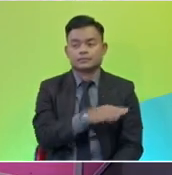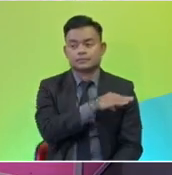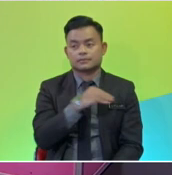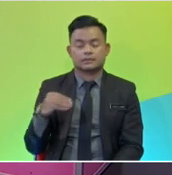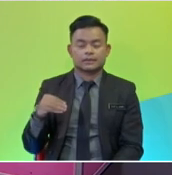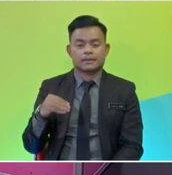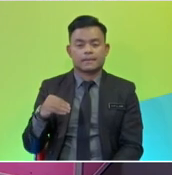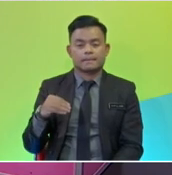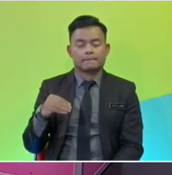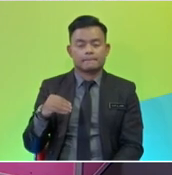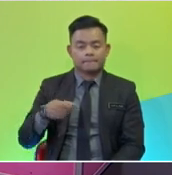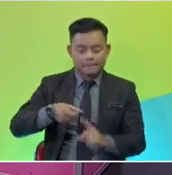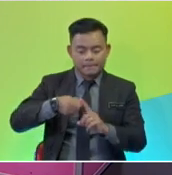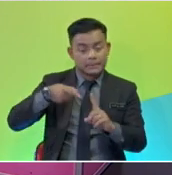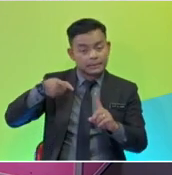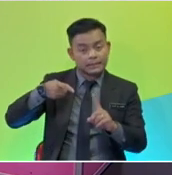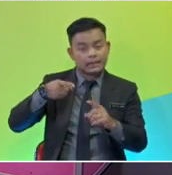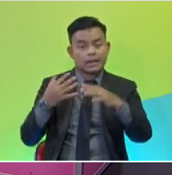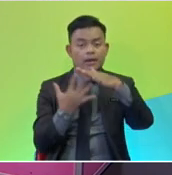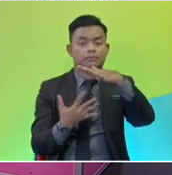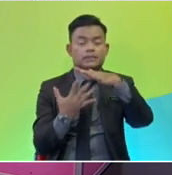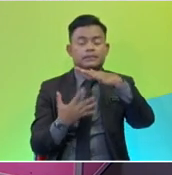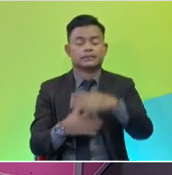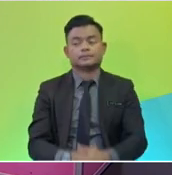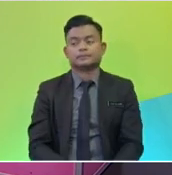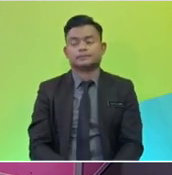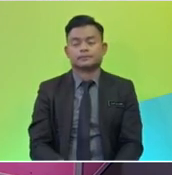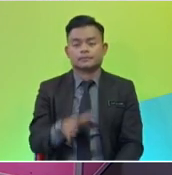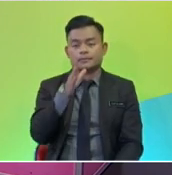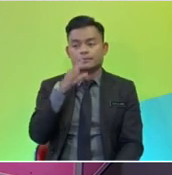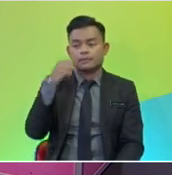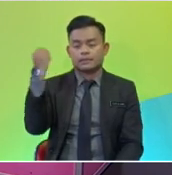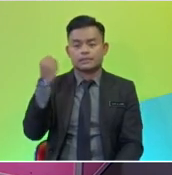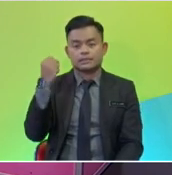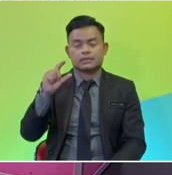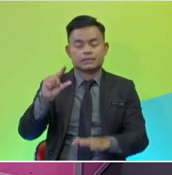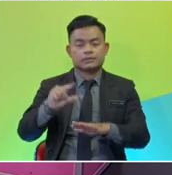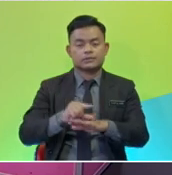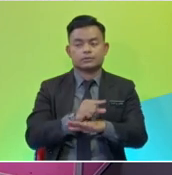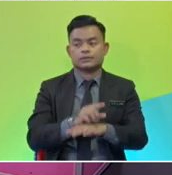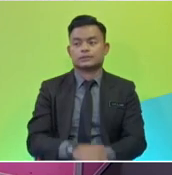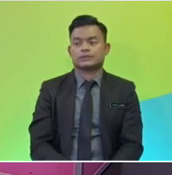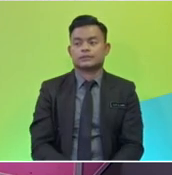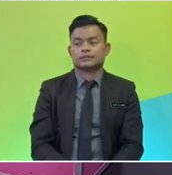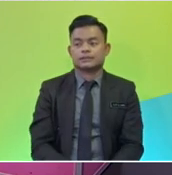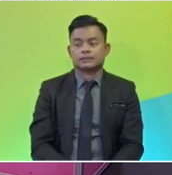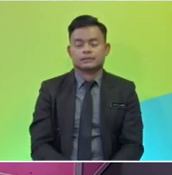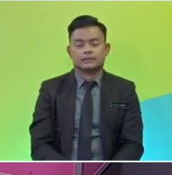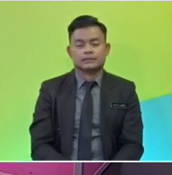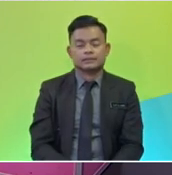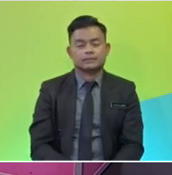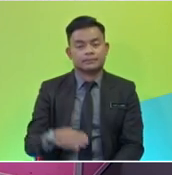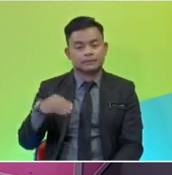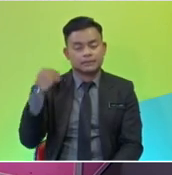pemetik api Ha ini Mak selalu guna ya Cikgu ha balik sekolah lapar nak makan nasi